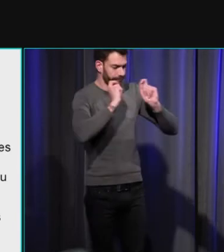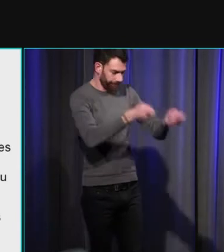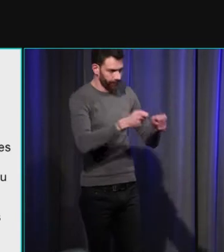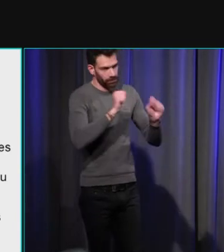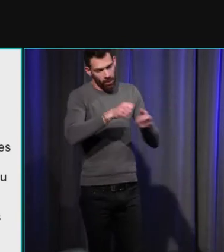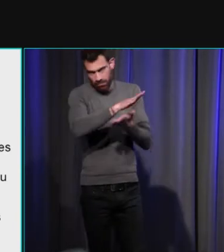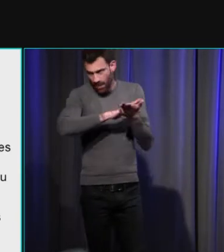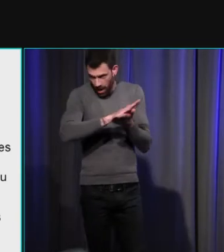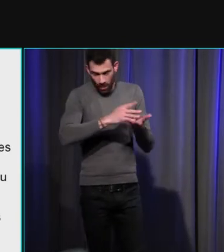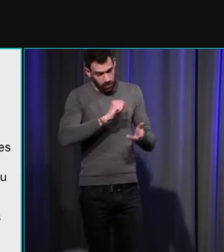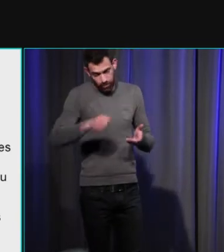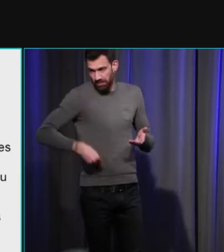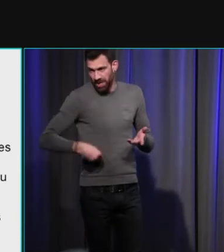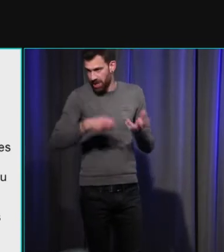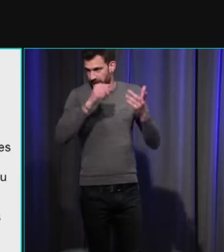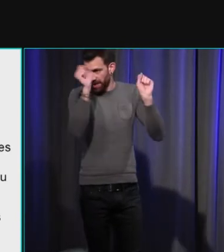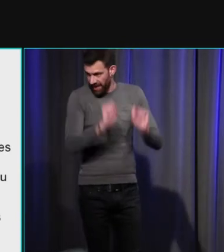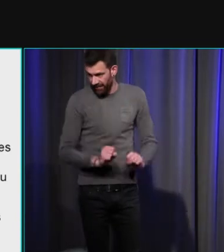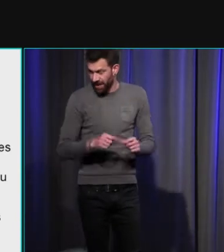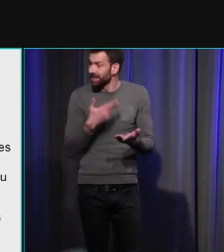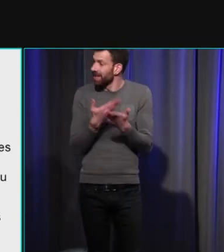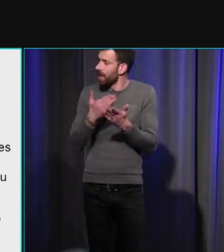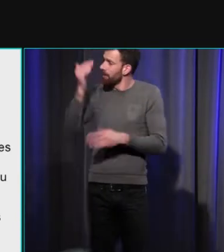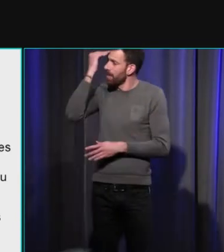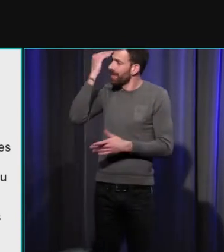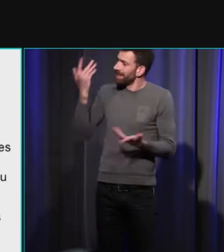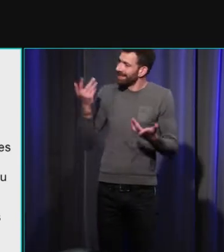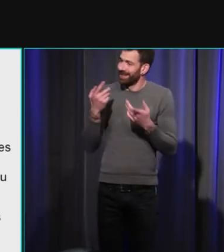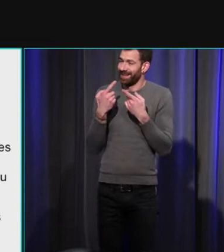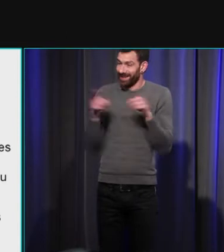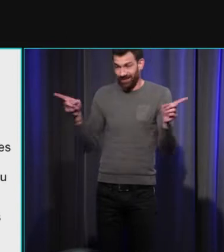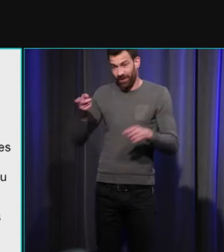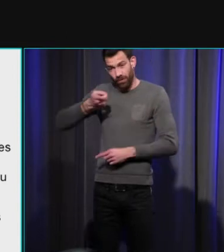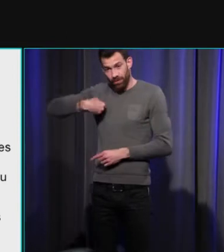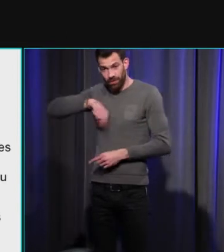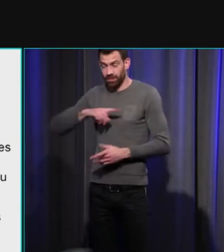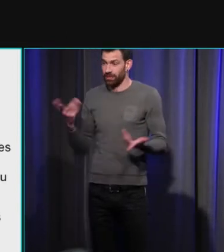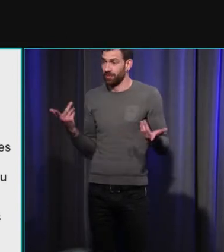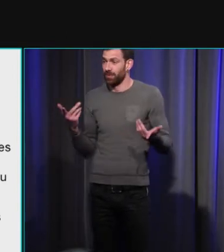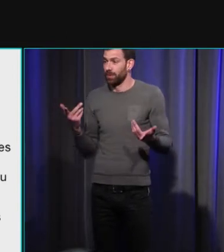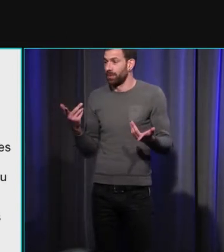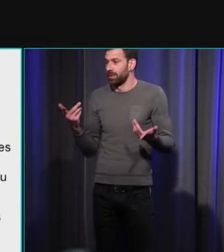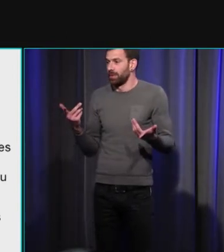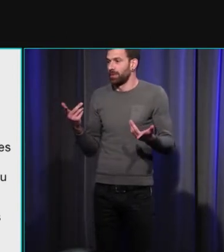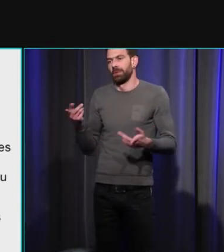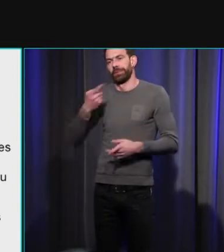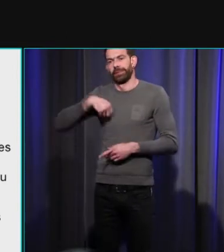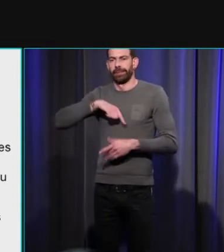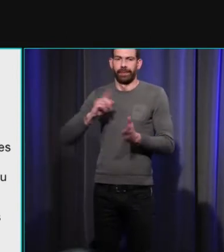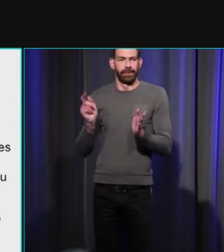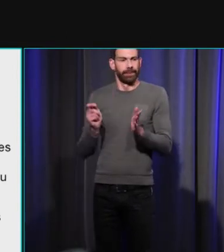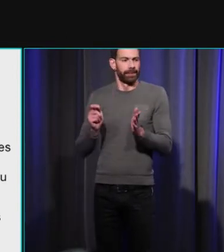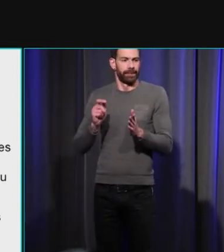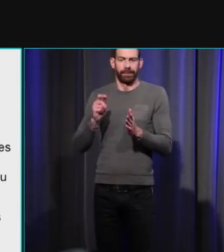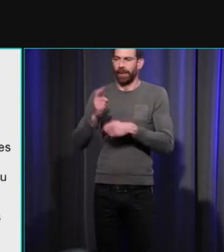pardonner les péchés donc on est dans une mentalité qui est très très différente de la nôtre nous sommes en train de commémorer 2010 est là